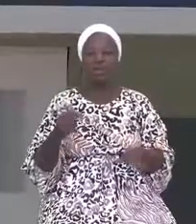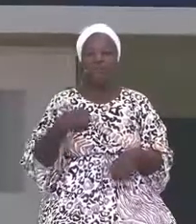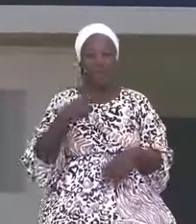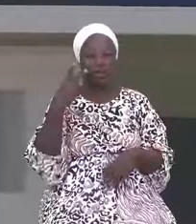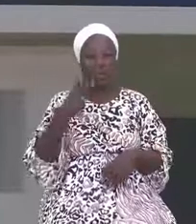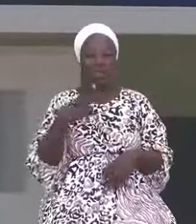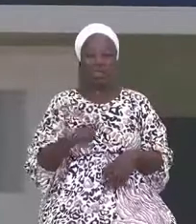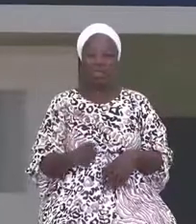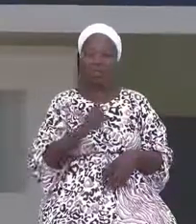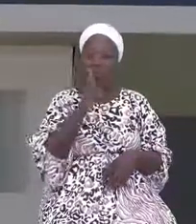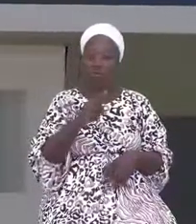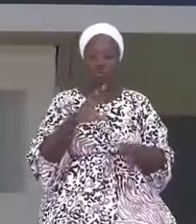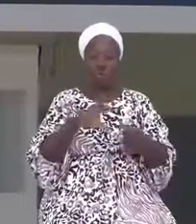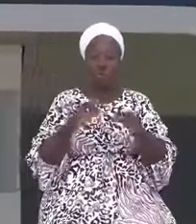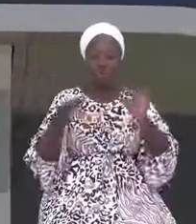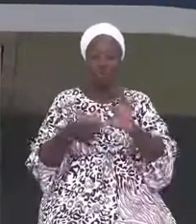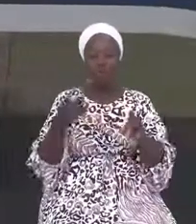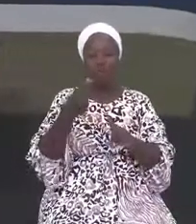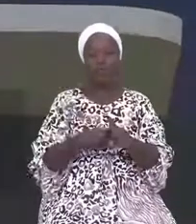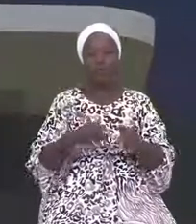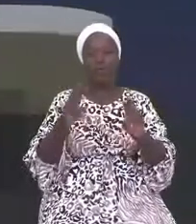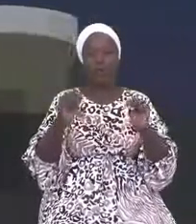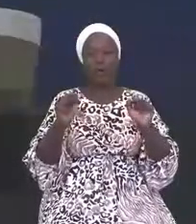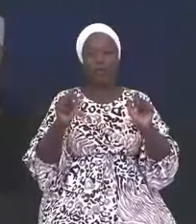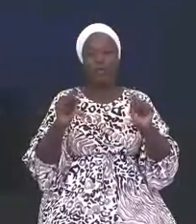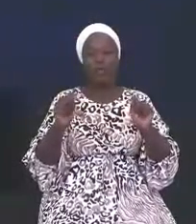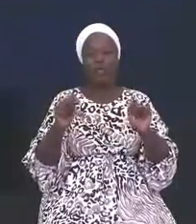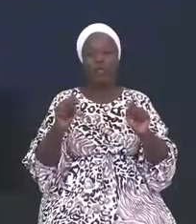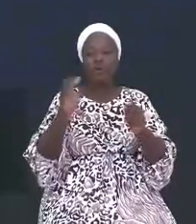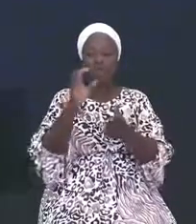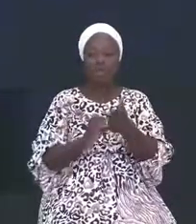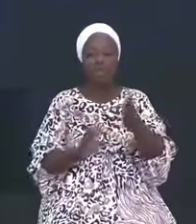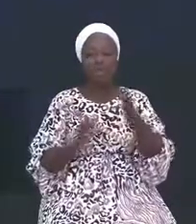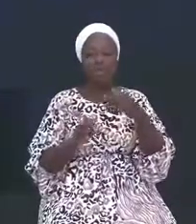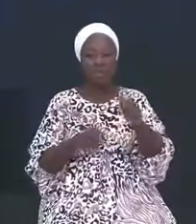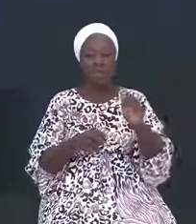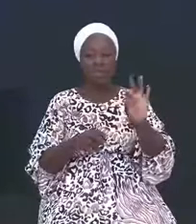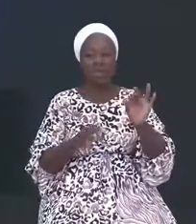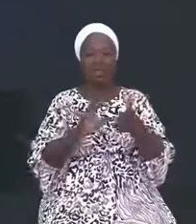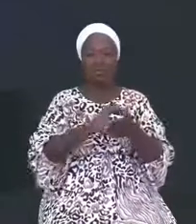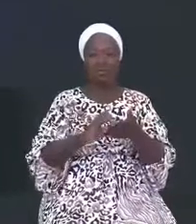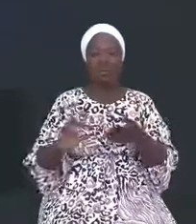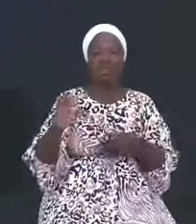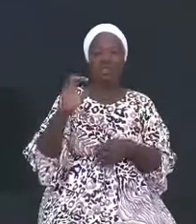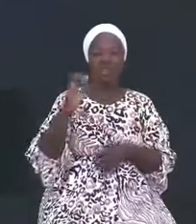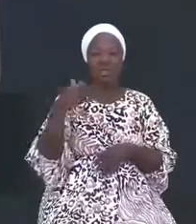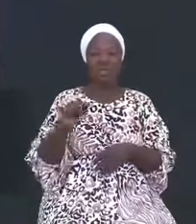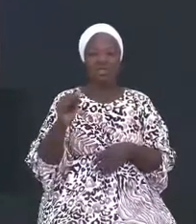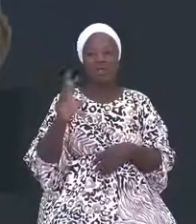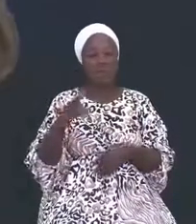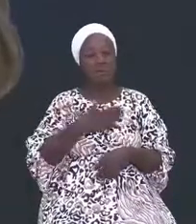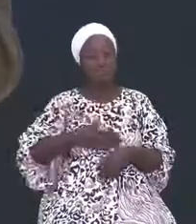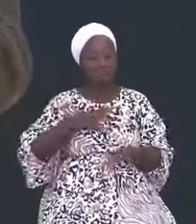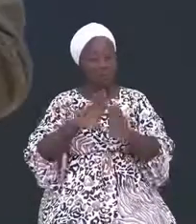maintenant l'histoire même en Matthieu au chapitre 19 et je vous lis le verset 16. Ouvrez vos Bibles s'il vous